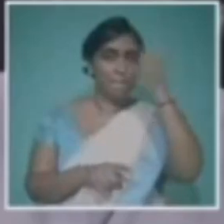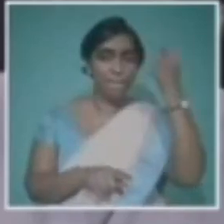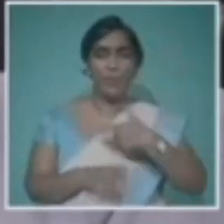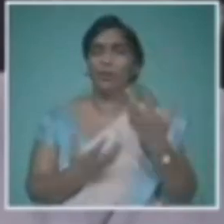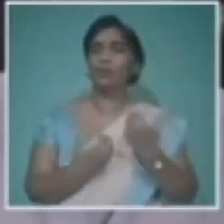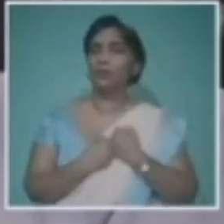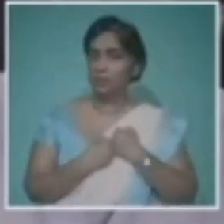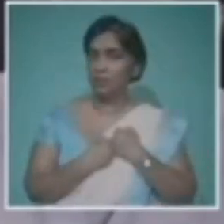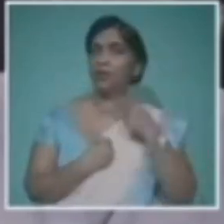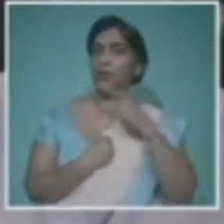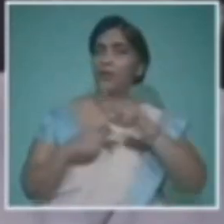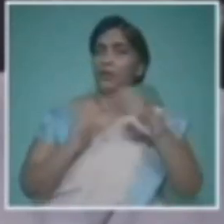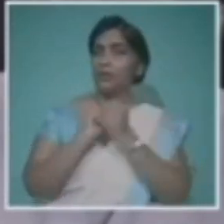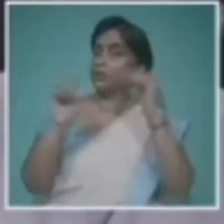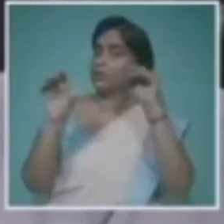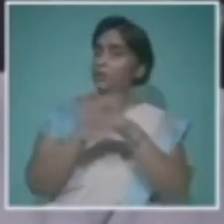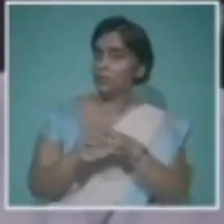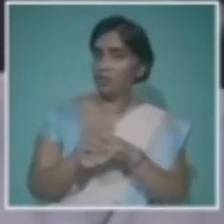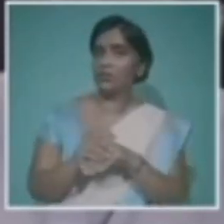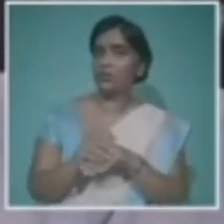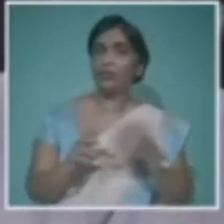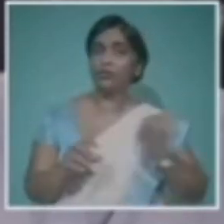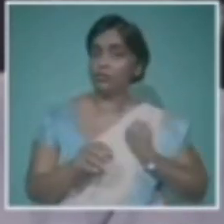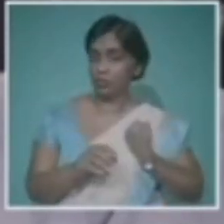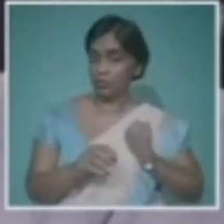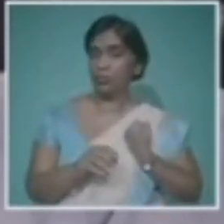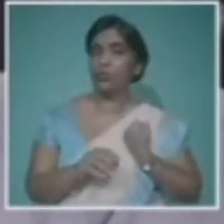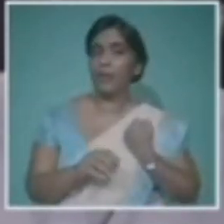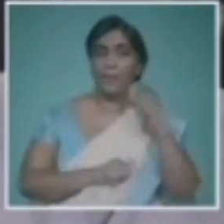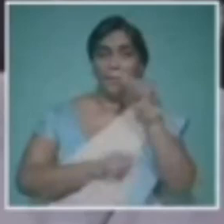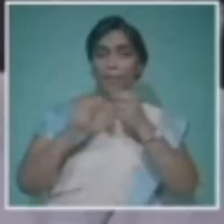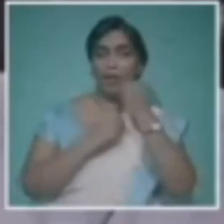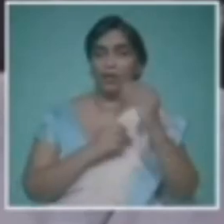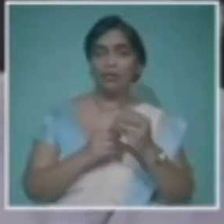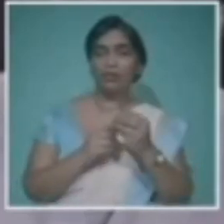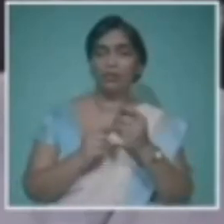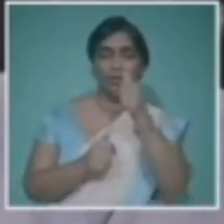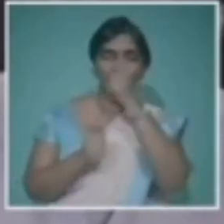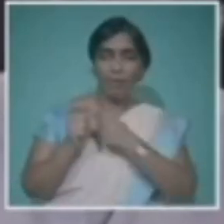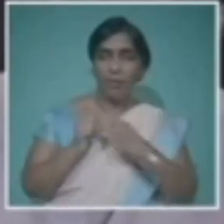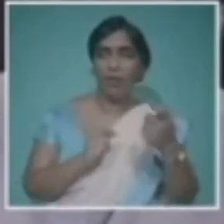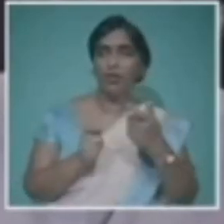දැන් වෙන ආයතනයක මේක කළොත් දැන් වෛද්‍යවරයෙක් බේත් සැපයුවොත් එයා ඉන්ටරික් ඩිස්මිස්